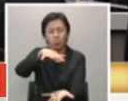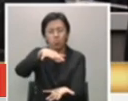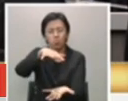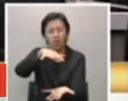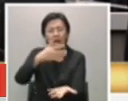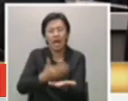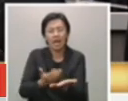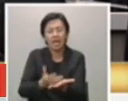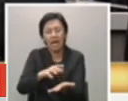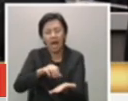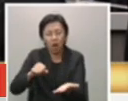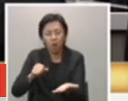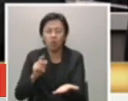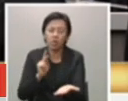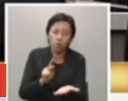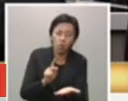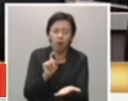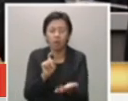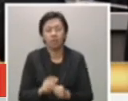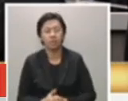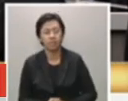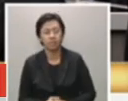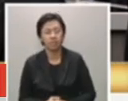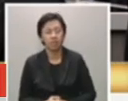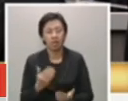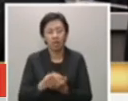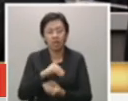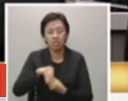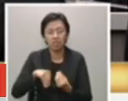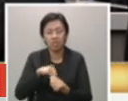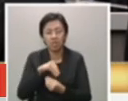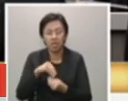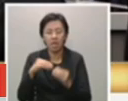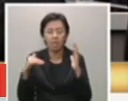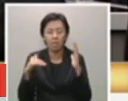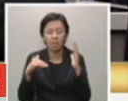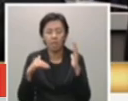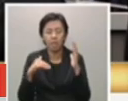กมาใช้ได้ภาวะการเศรษฐกิจก็ซึมเข้า